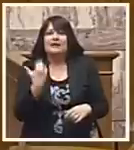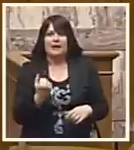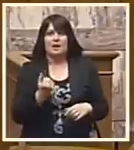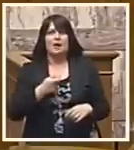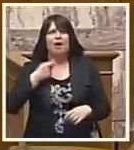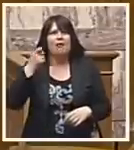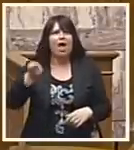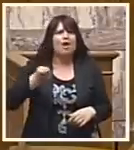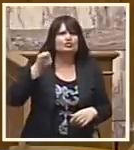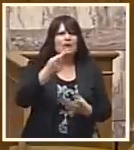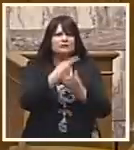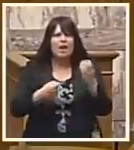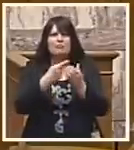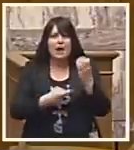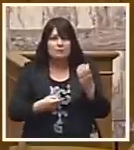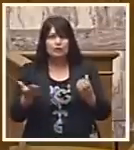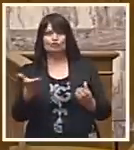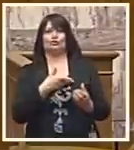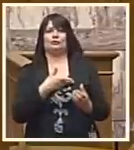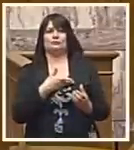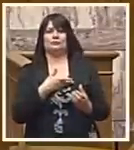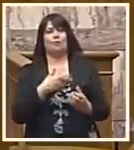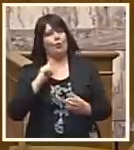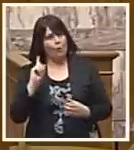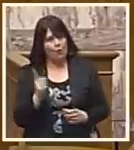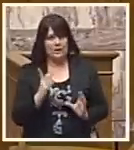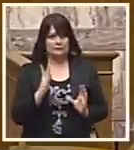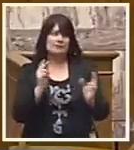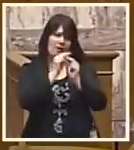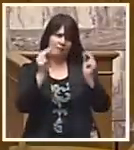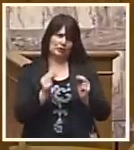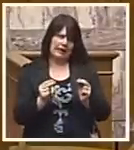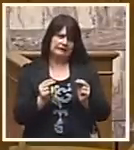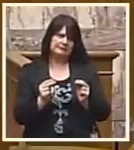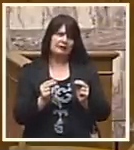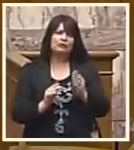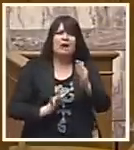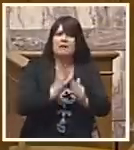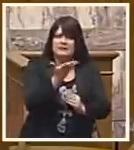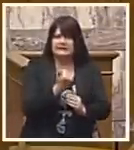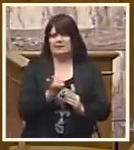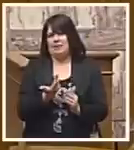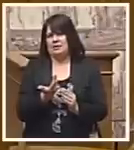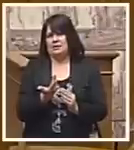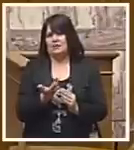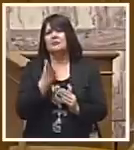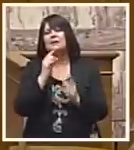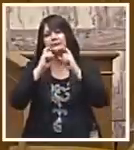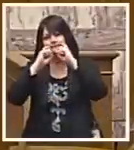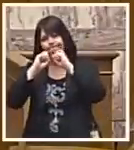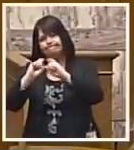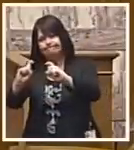τεράστια χρέη και ελλείμματα της χώρας. Και τις επιπτώσεις που αυτά έχουν στην ανάπτυξη, στην ευημερία και την εξάρτηση της χώρας